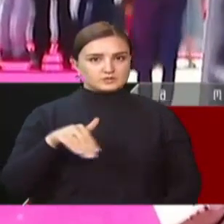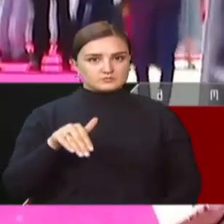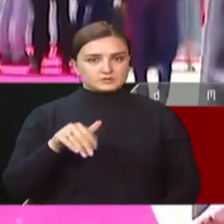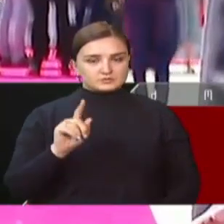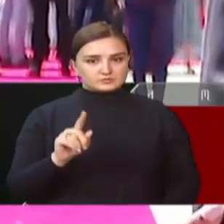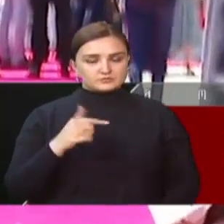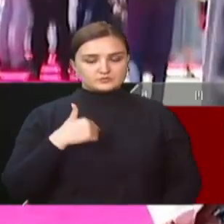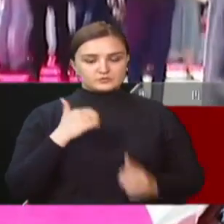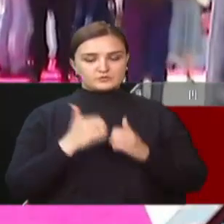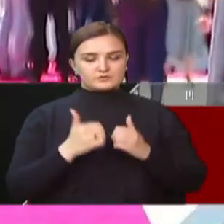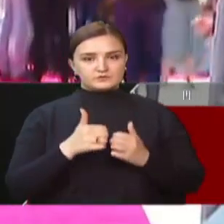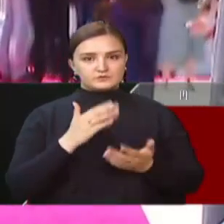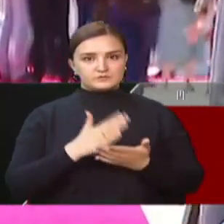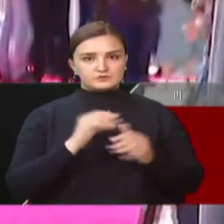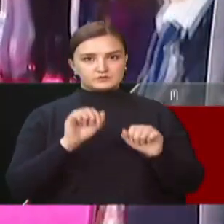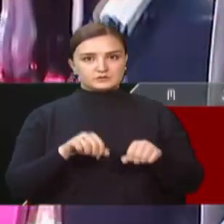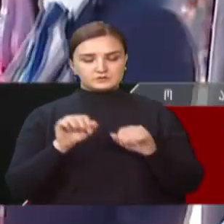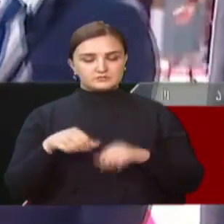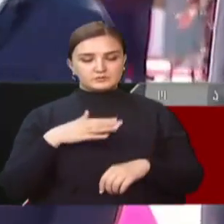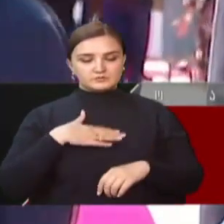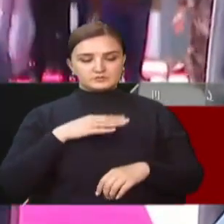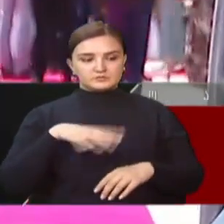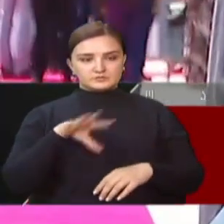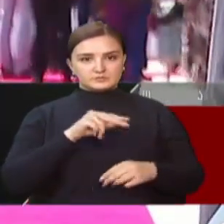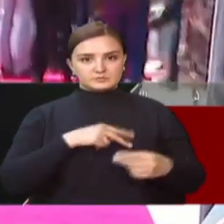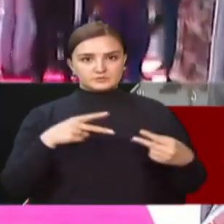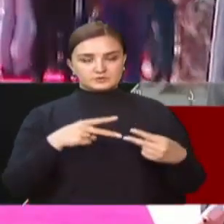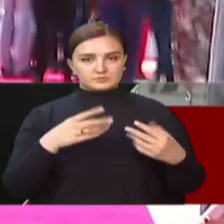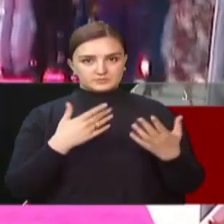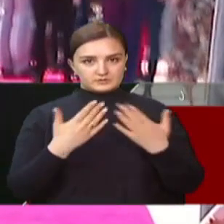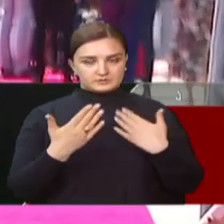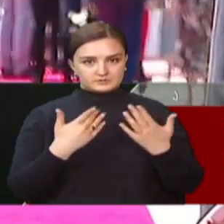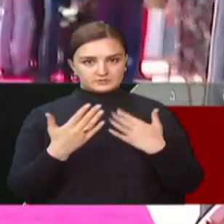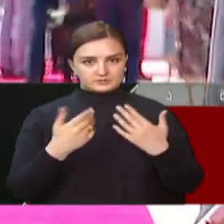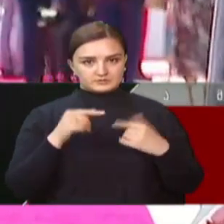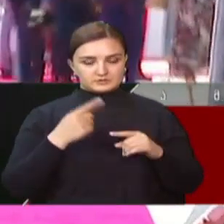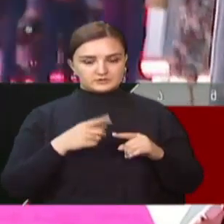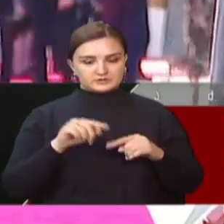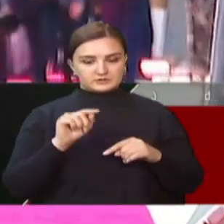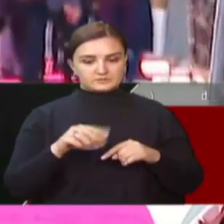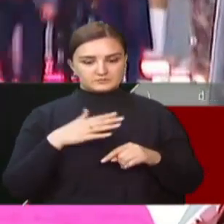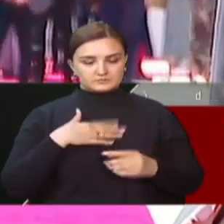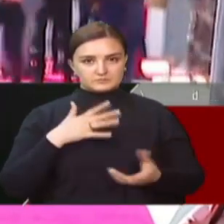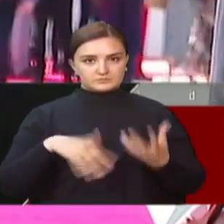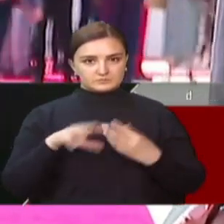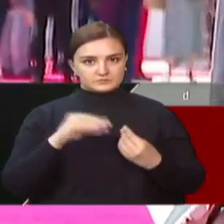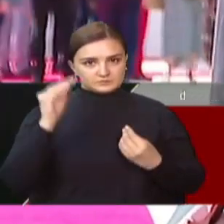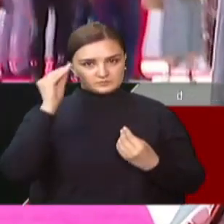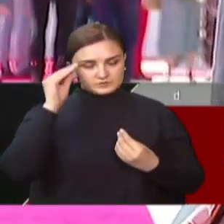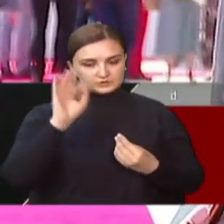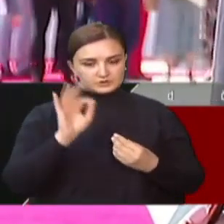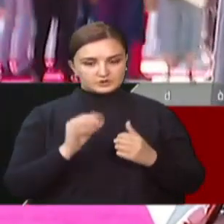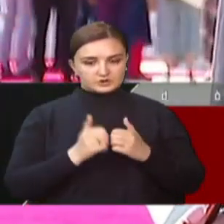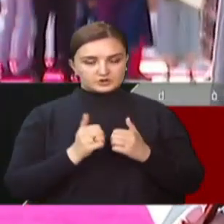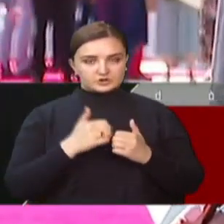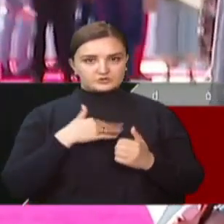ჩვენ ყოველთვის გვაქვს შესაძლებლობა, რომ ჩვენს პარტნიორებთან ვისაუბროთ. Რა თქმა უნდა, ამ ჩვენს პოზიციას ხშირ შემთხვევაში